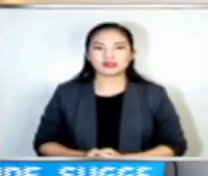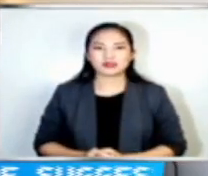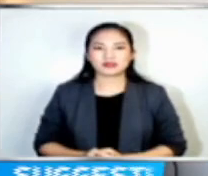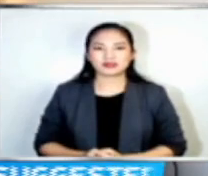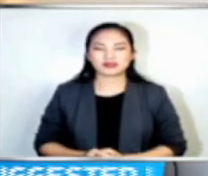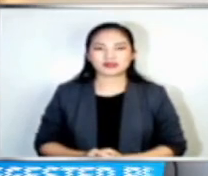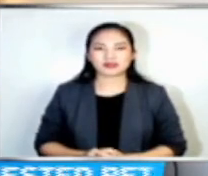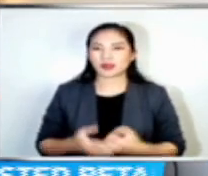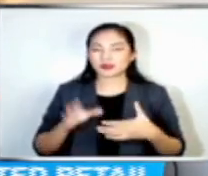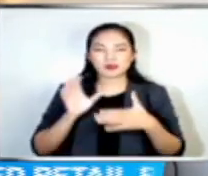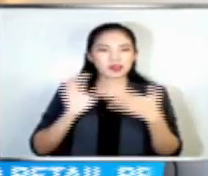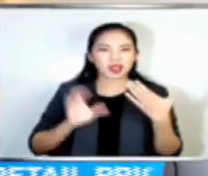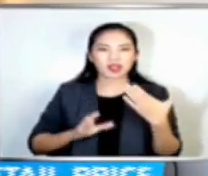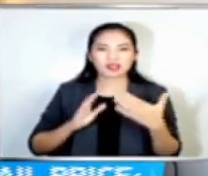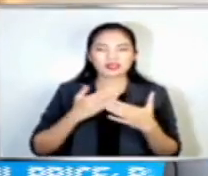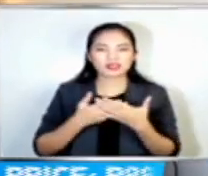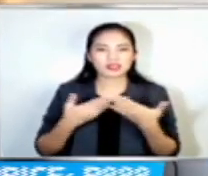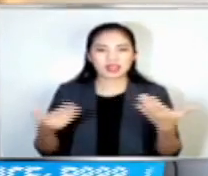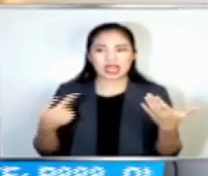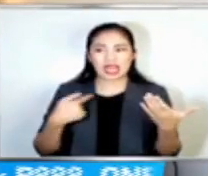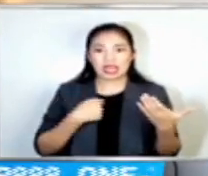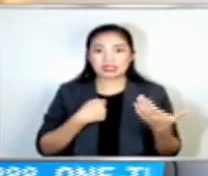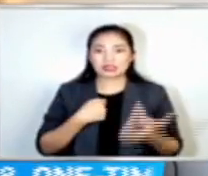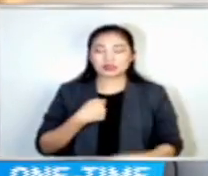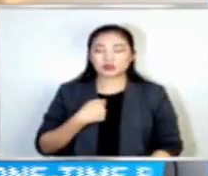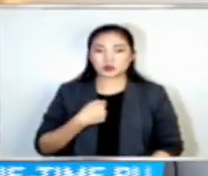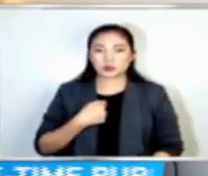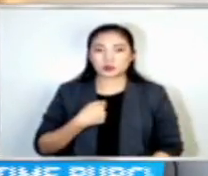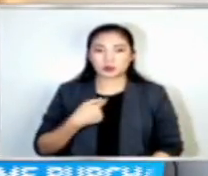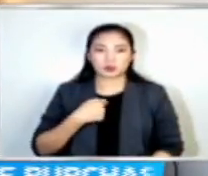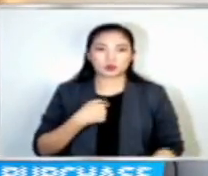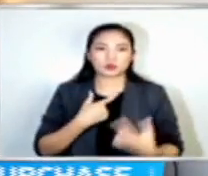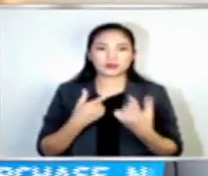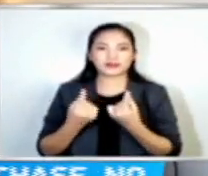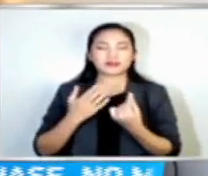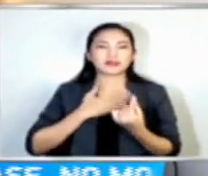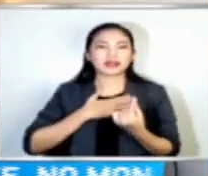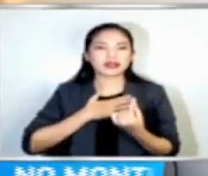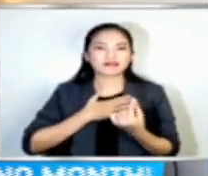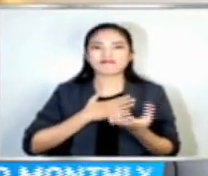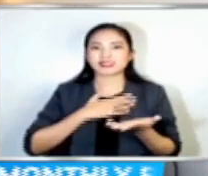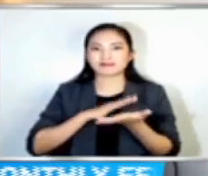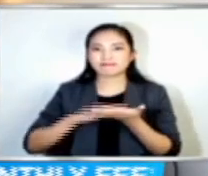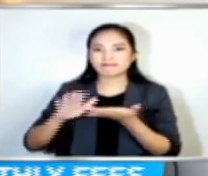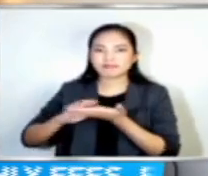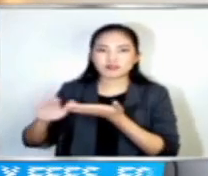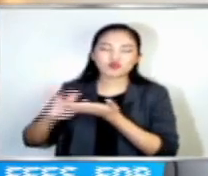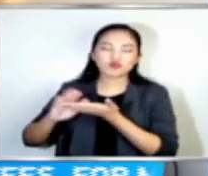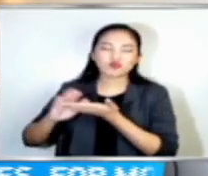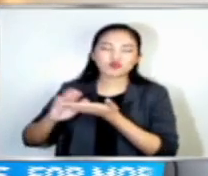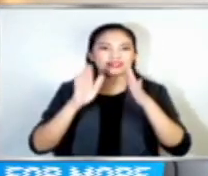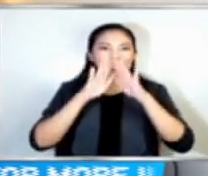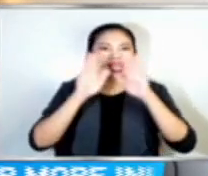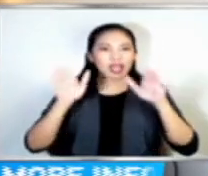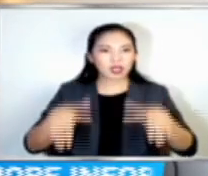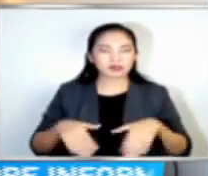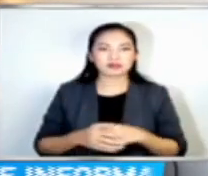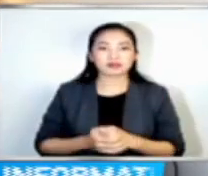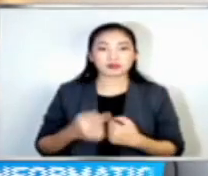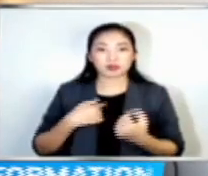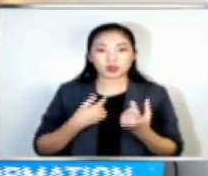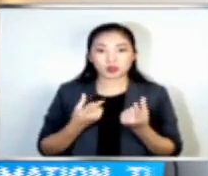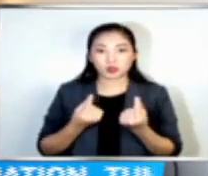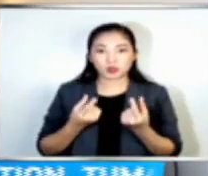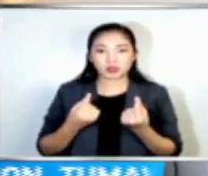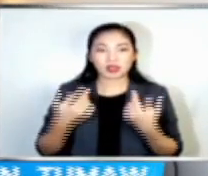Ako kasi sanay ako to do my own household things and everything. So, ang ginawa ko, nagpadala na lang ako ng